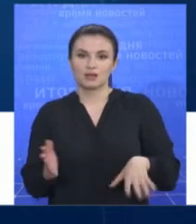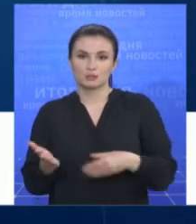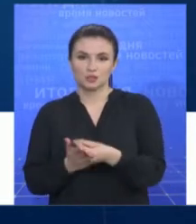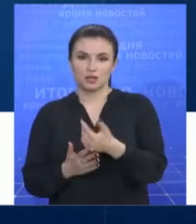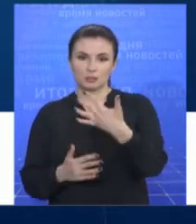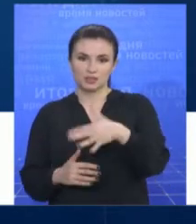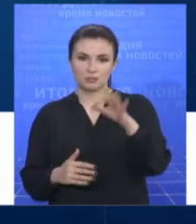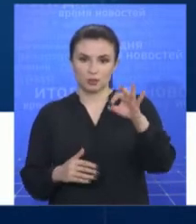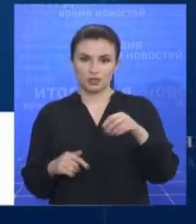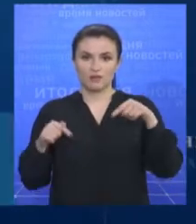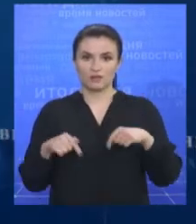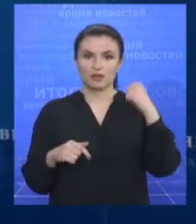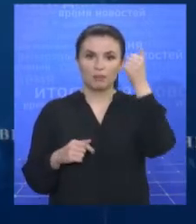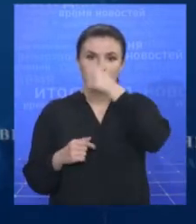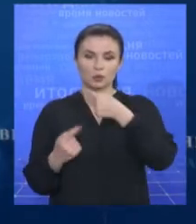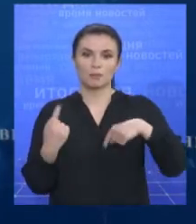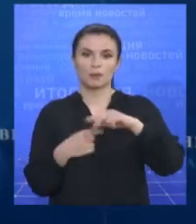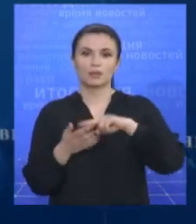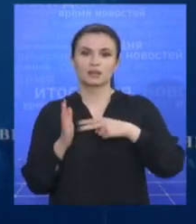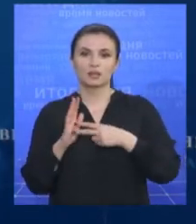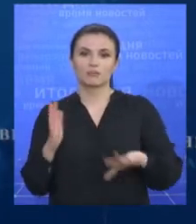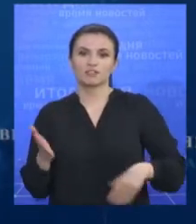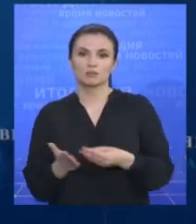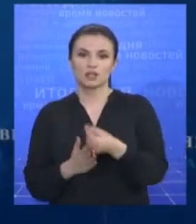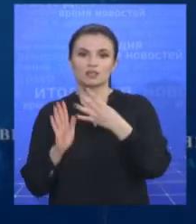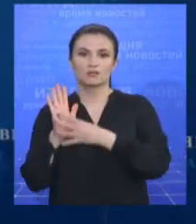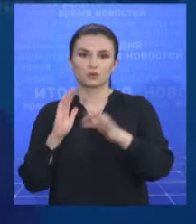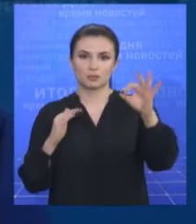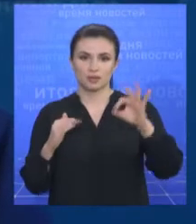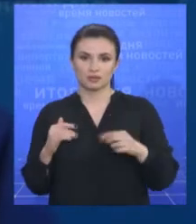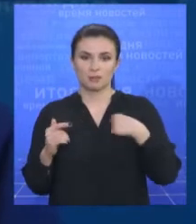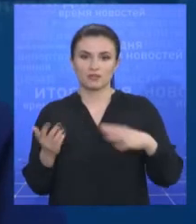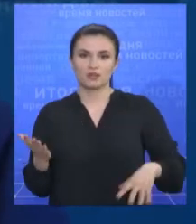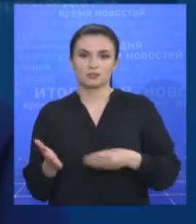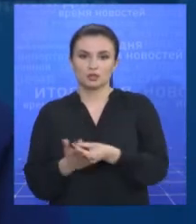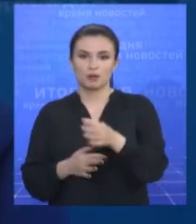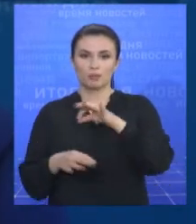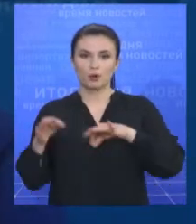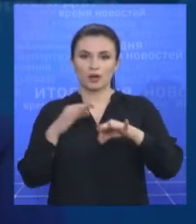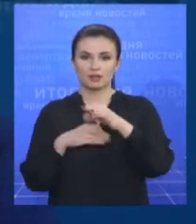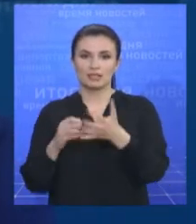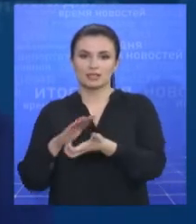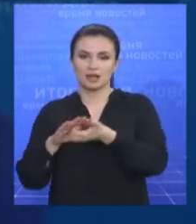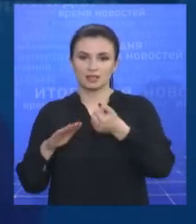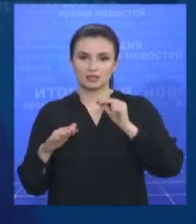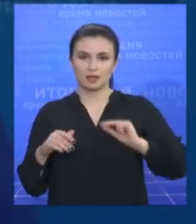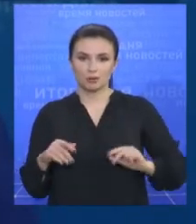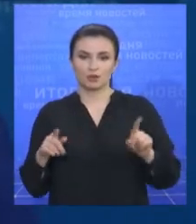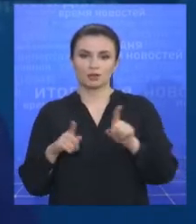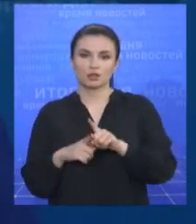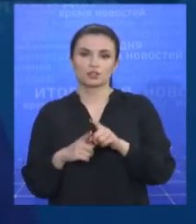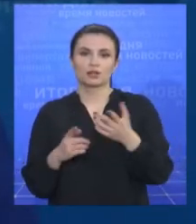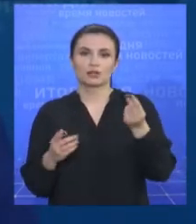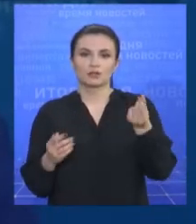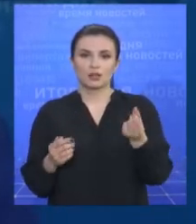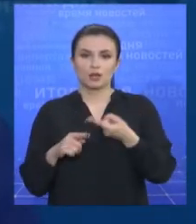возмещали 50% затрат. В этом году мы планируем возмещать 90%. Мы возмещаем проектно-изыскательские работы,